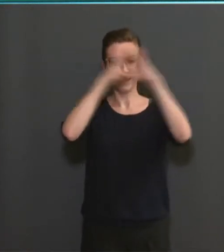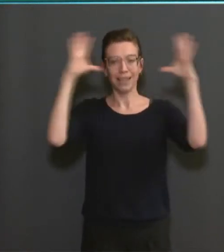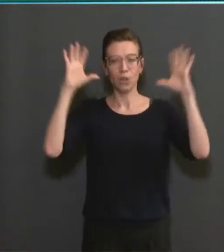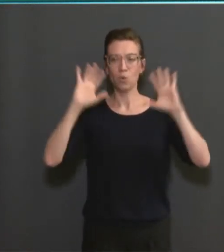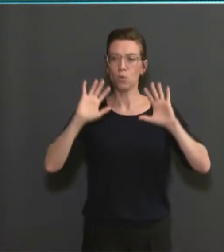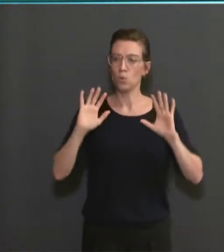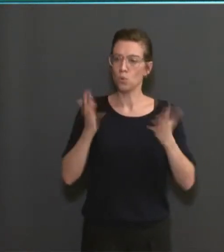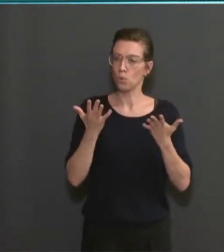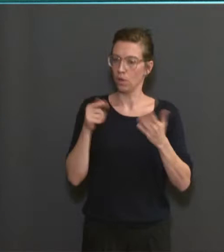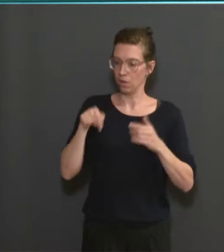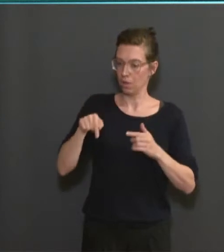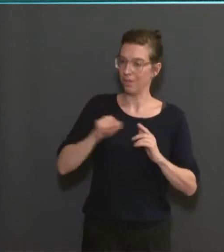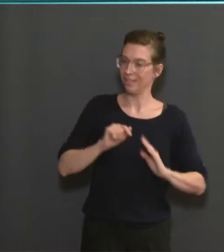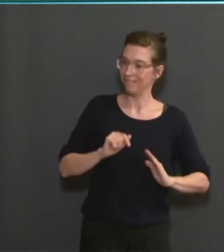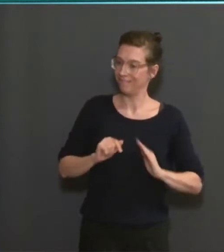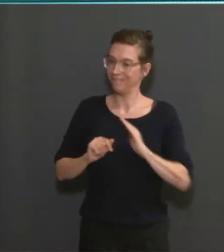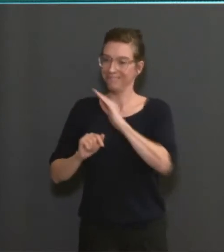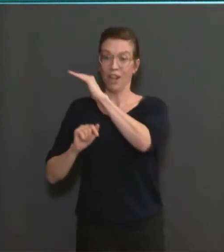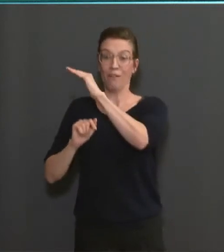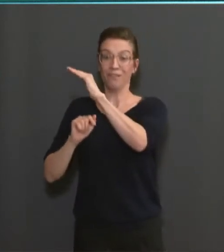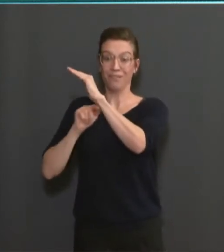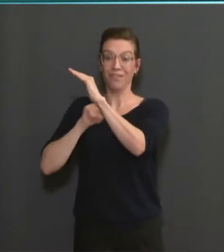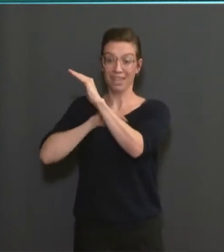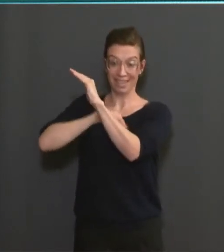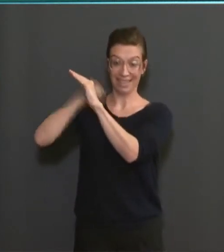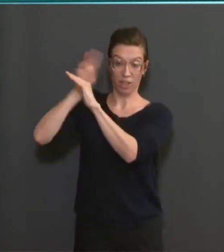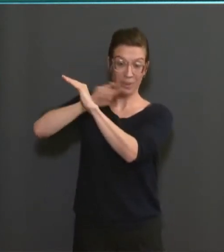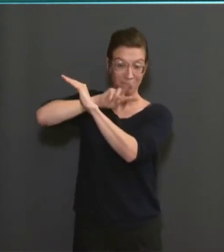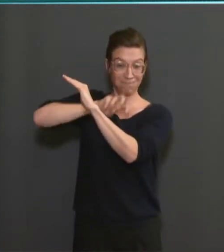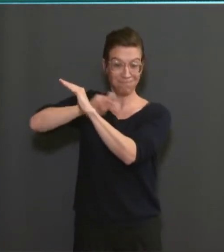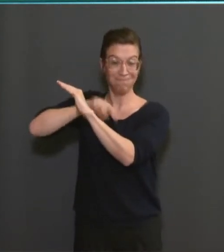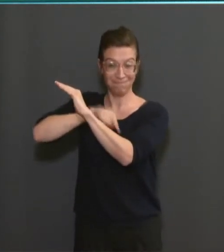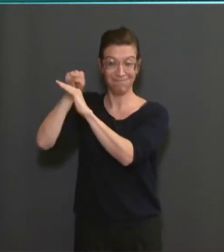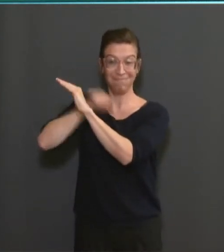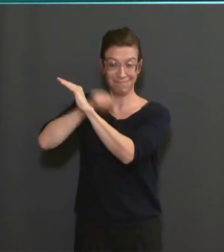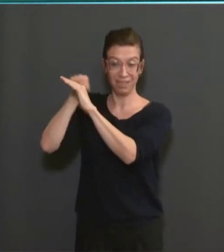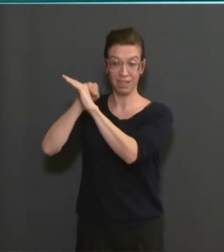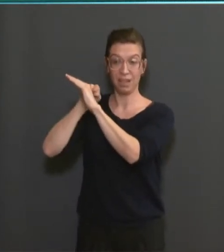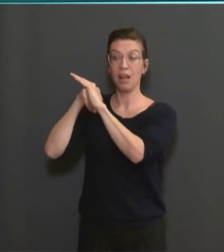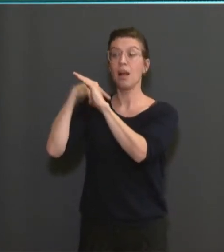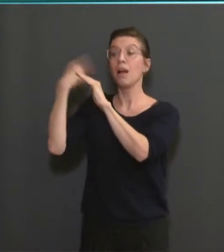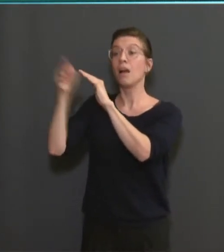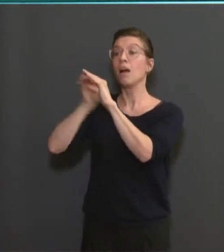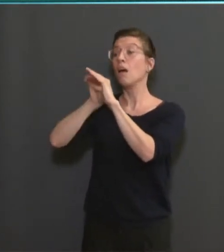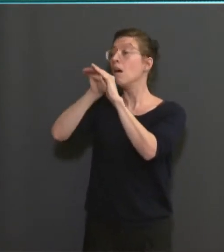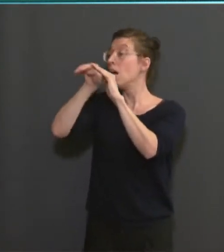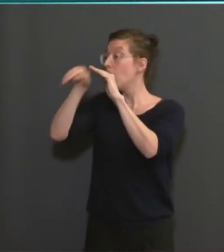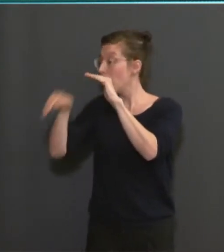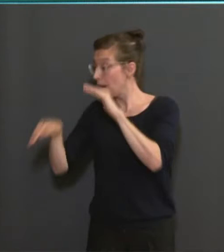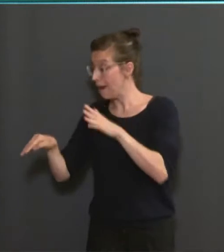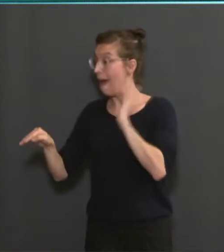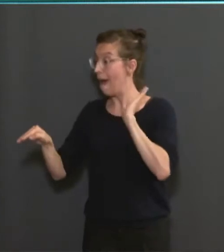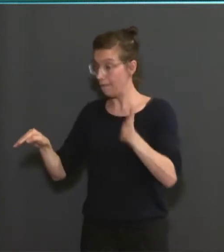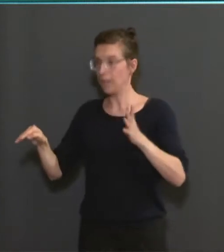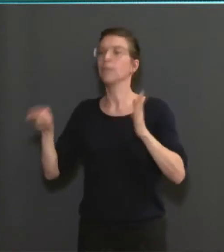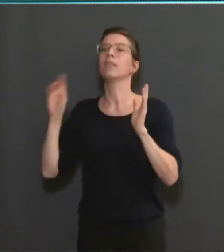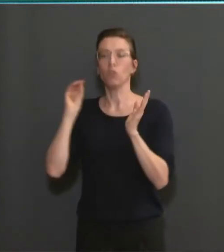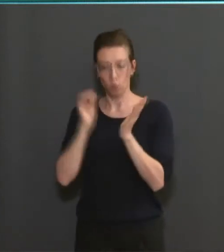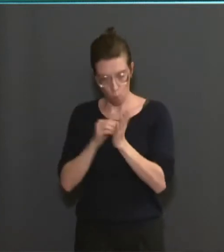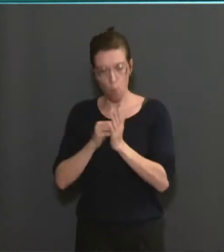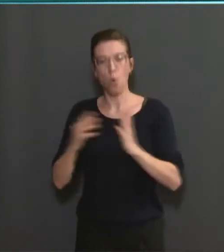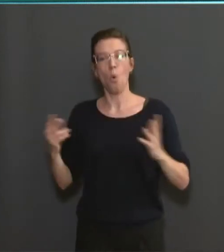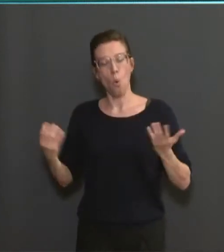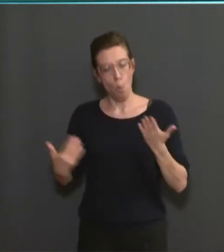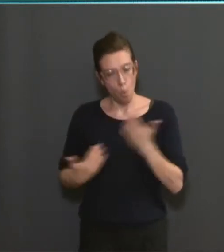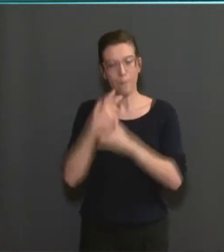golf. Het is pas wanneer deze tweede golf volledig achter ons zal liggen dat we een volledige vergelijking zullen kunnen